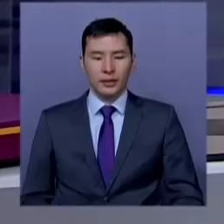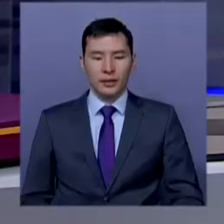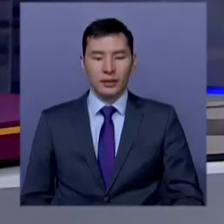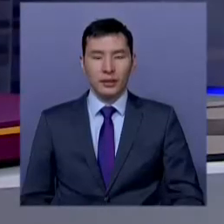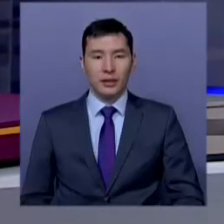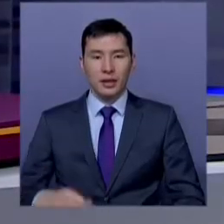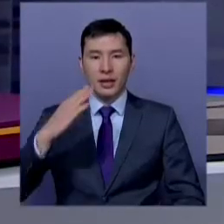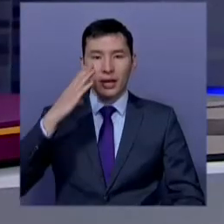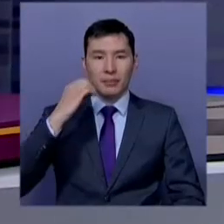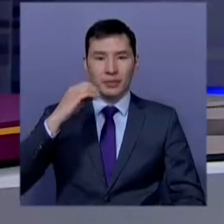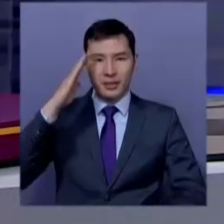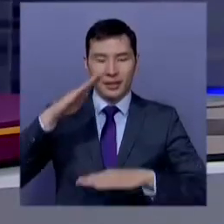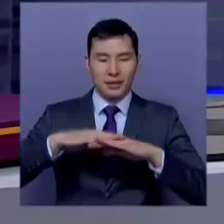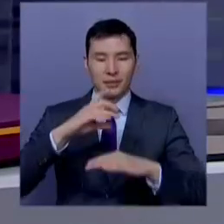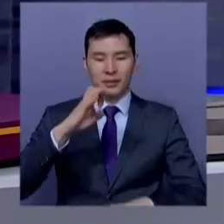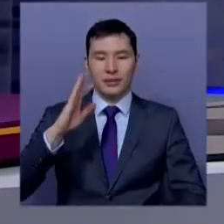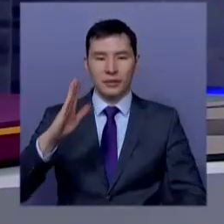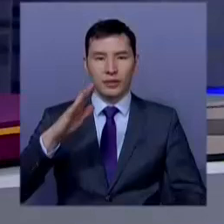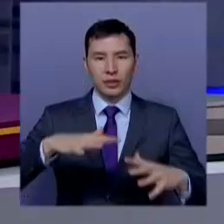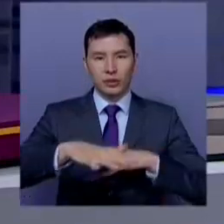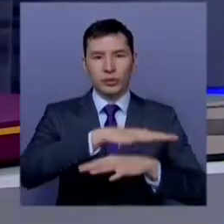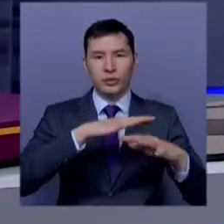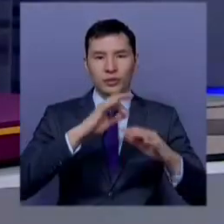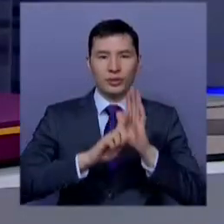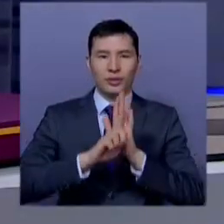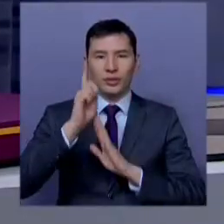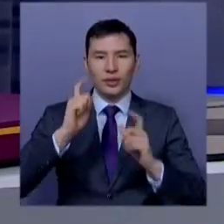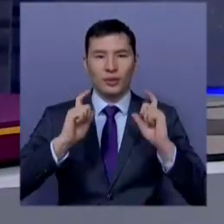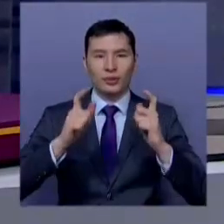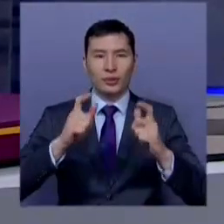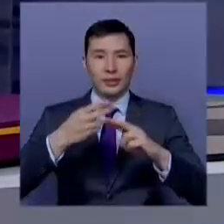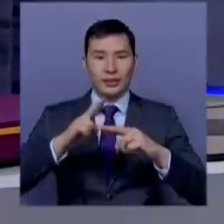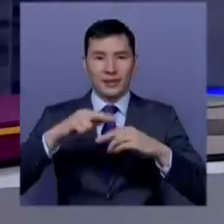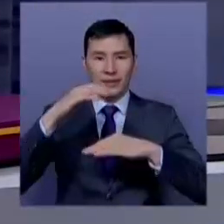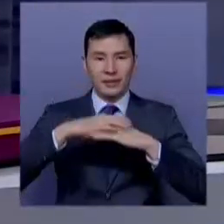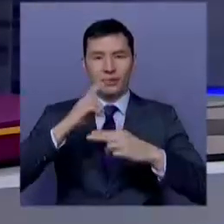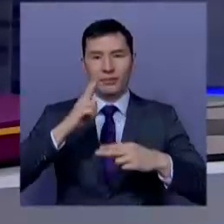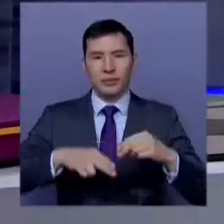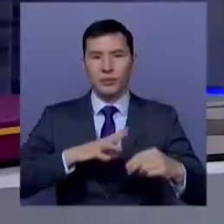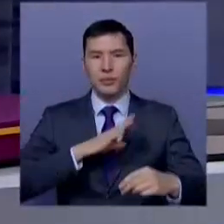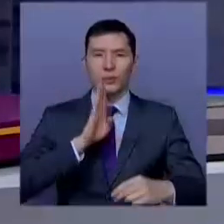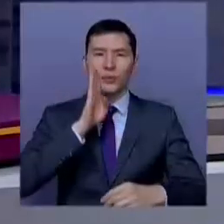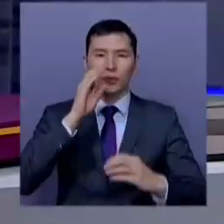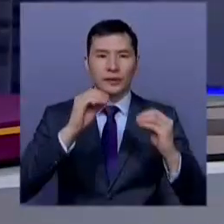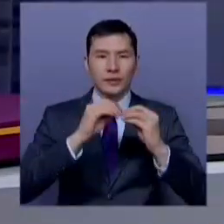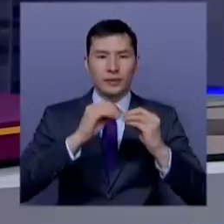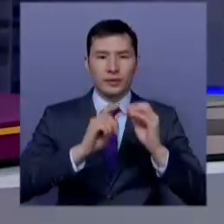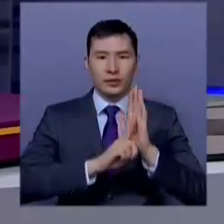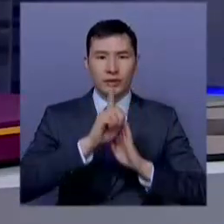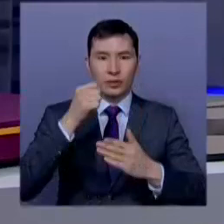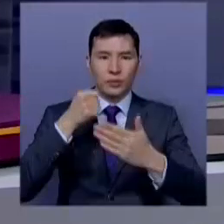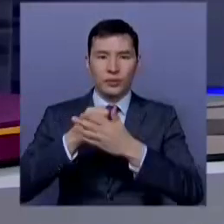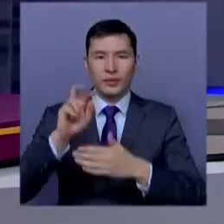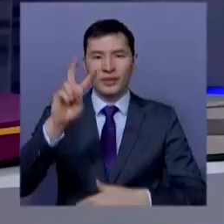Алматы әкімі Бақытжан Сағынтаевтың халыққа есеп беру кездесуі аяқталды. Таң сағат 10-да басталған жиын түскі 2:30-ға